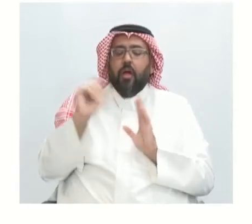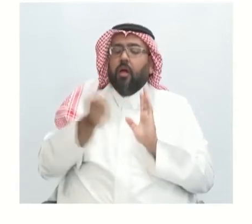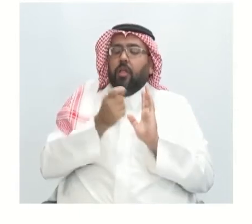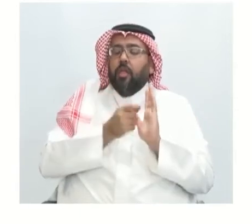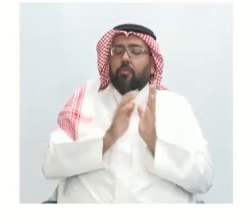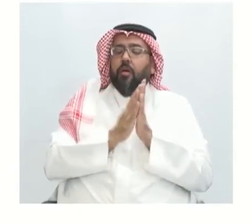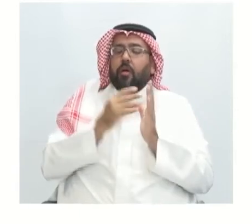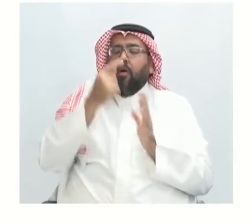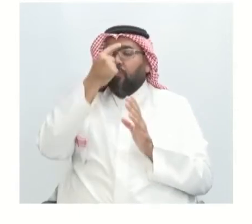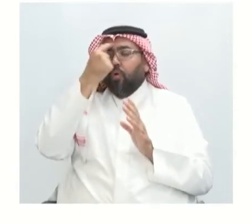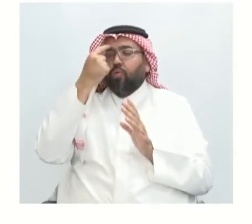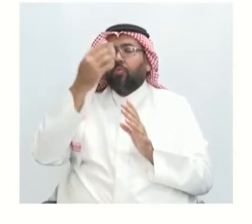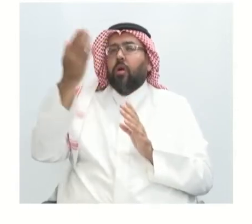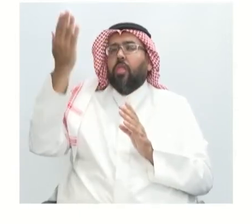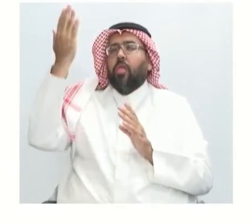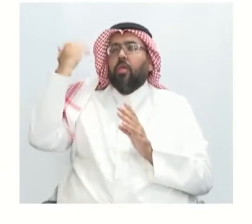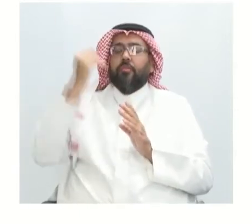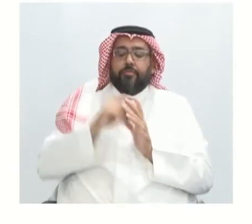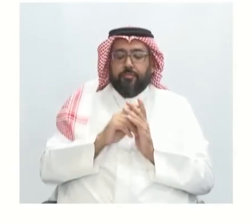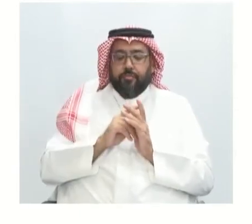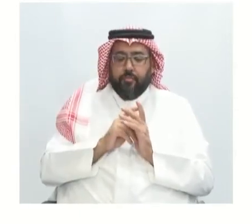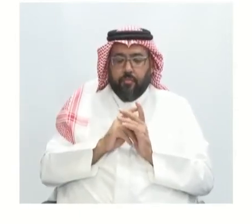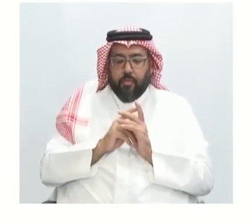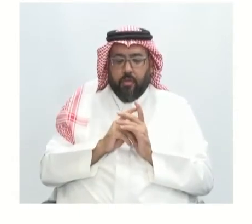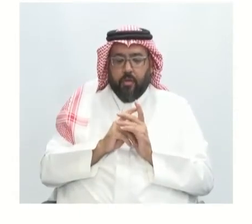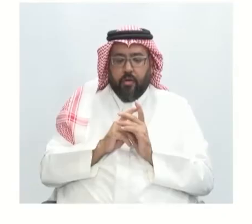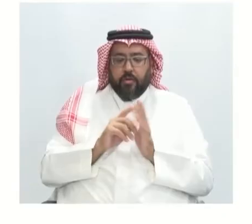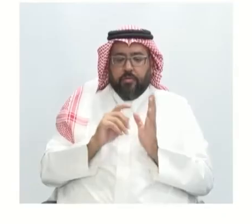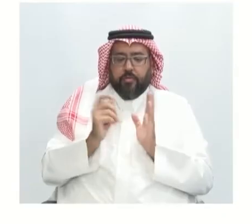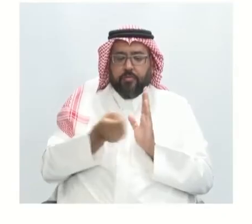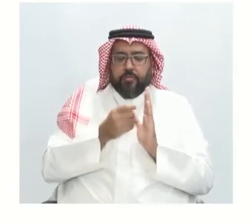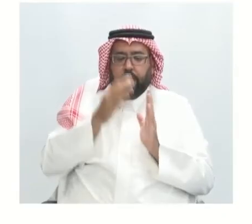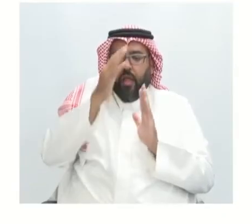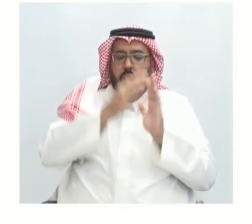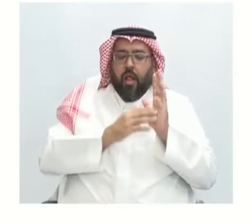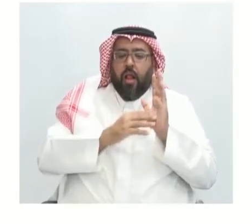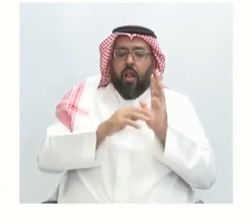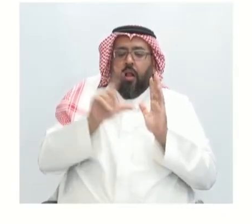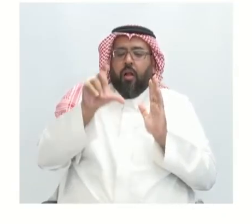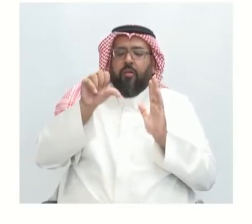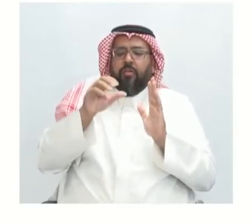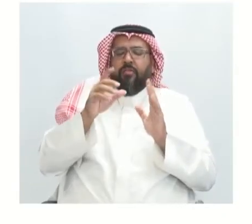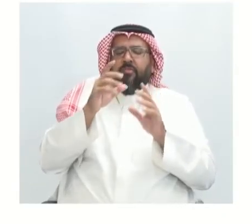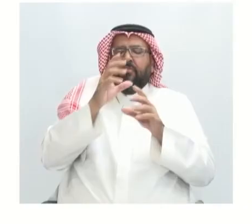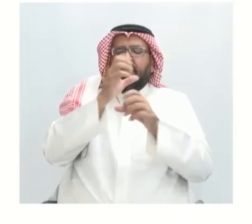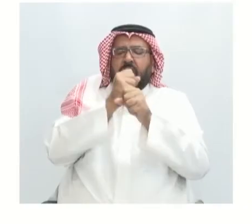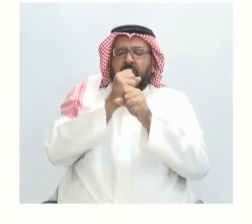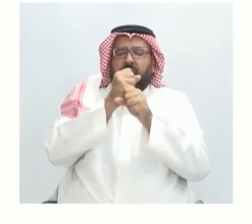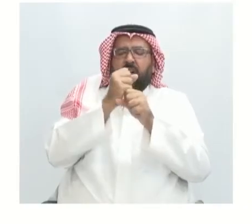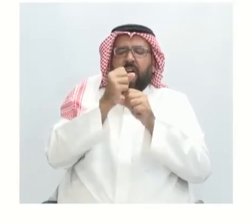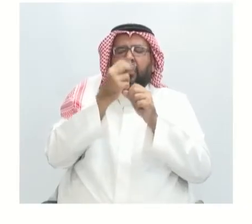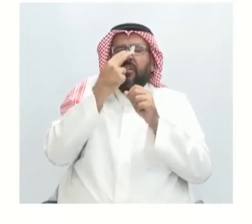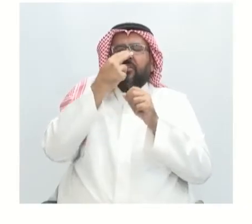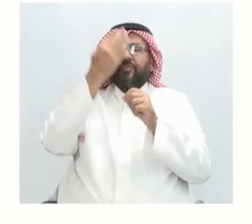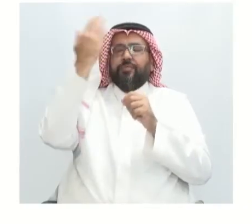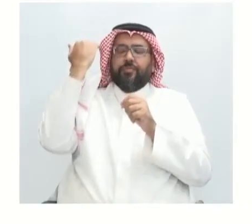كتب المقادير في اي كتاب احسنتم في اللوح المحفوظ ممتاز بارك الله فيكم قبل